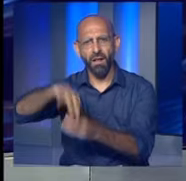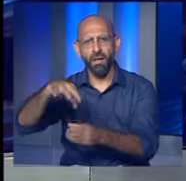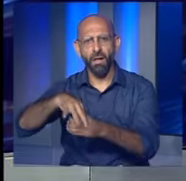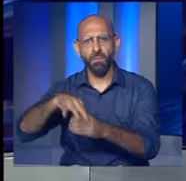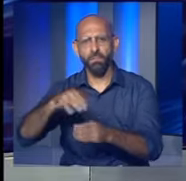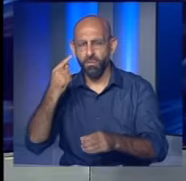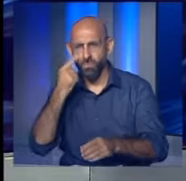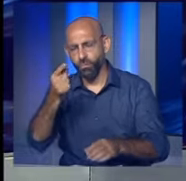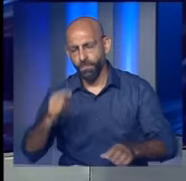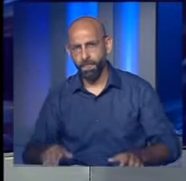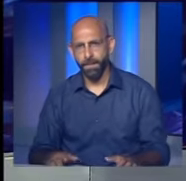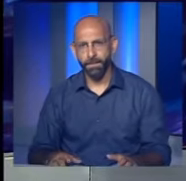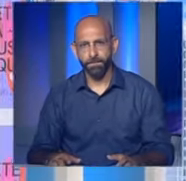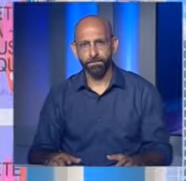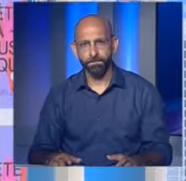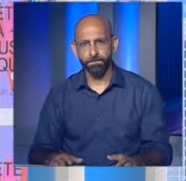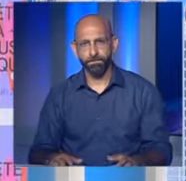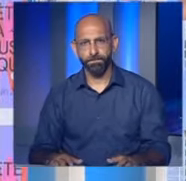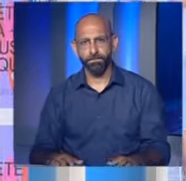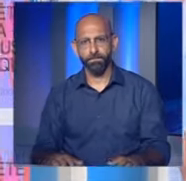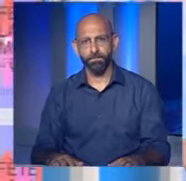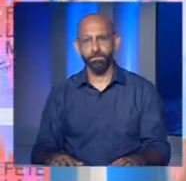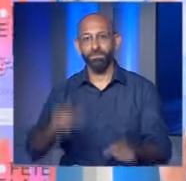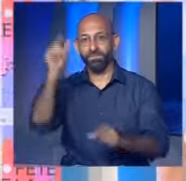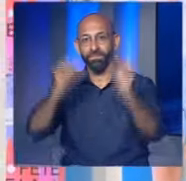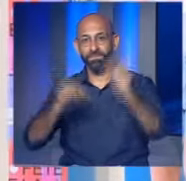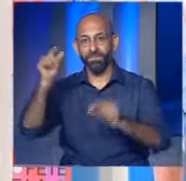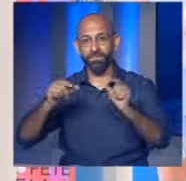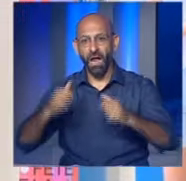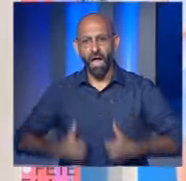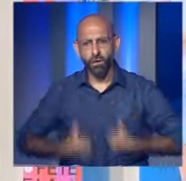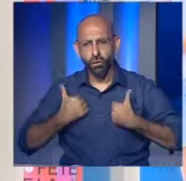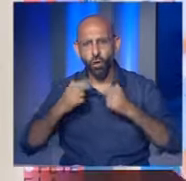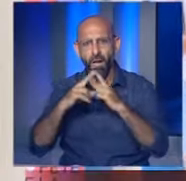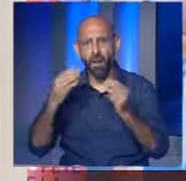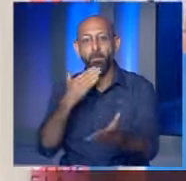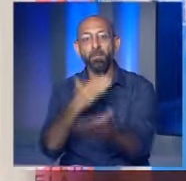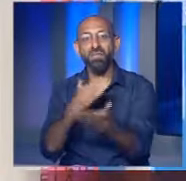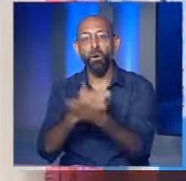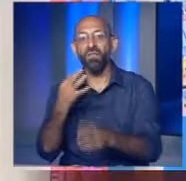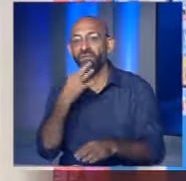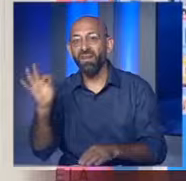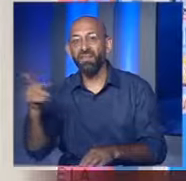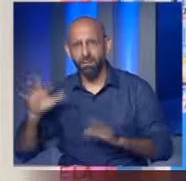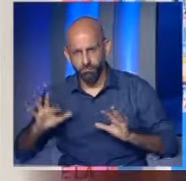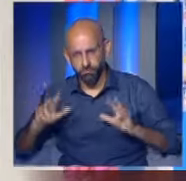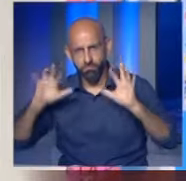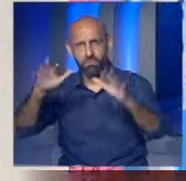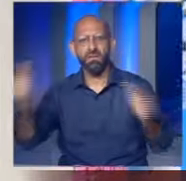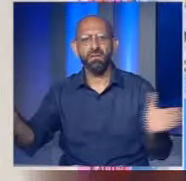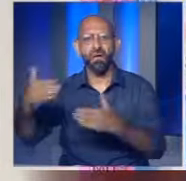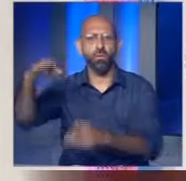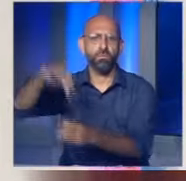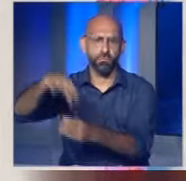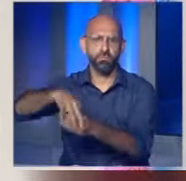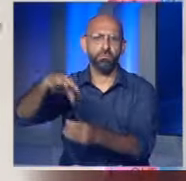حوالي 19000 ناخب توجه الناخبون الفرنسيون في الخارج الى صناديق الاقتراع في 11 دائره